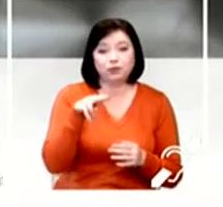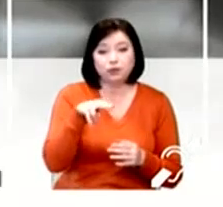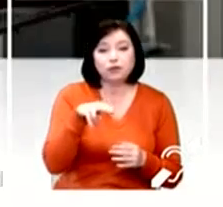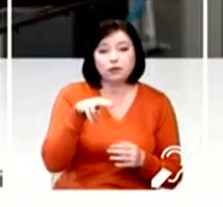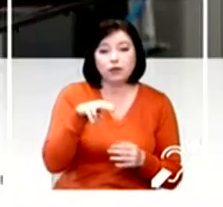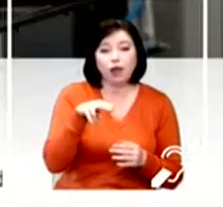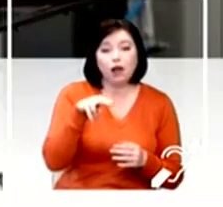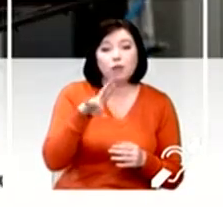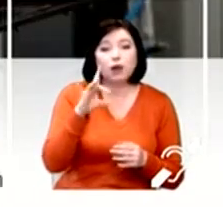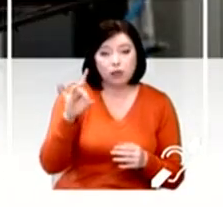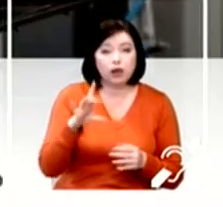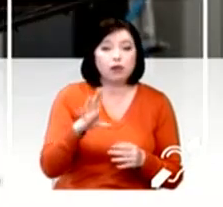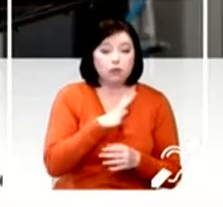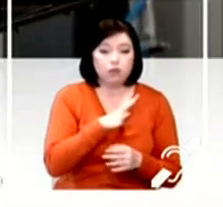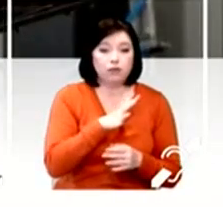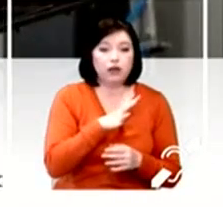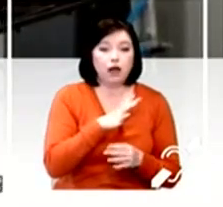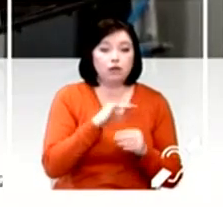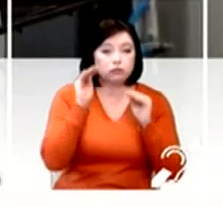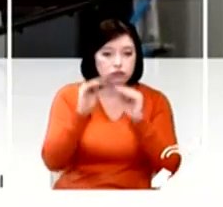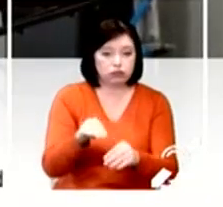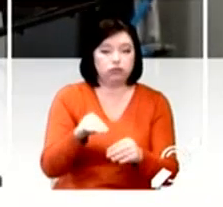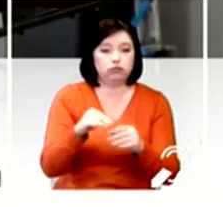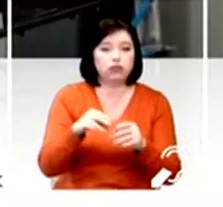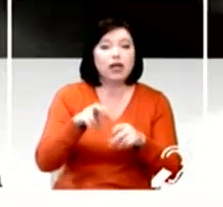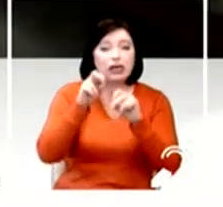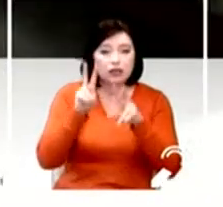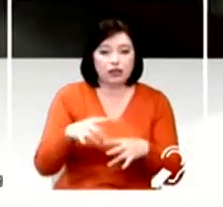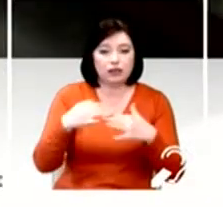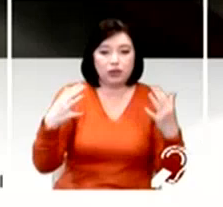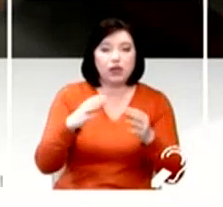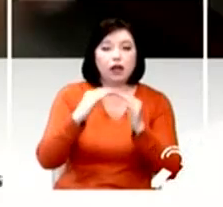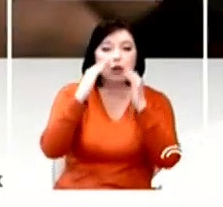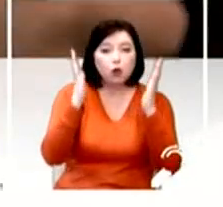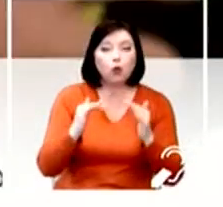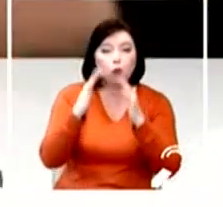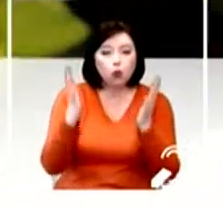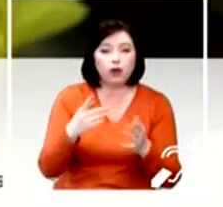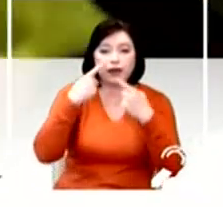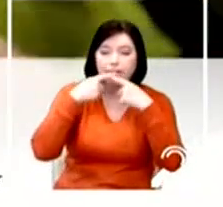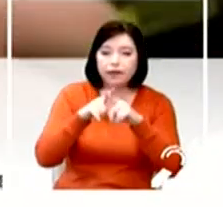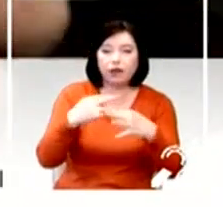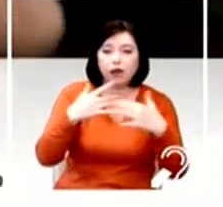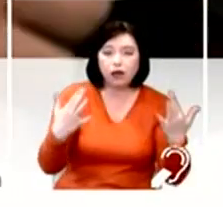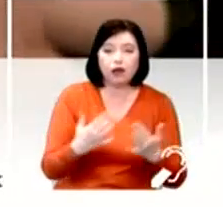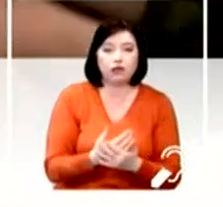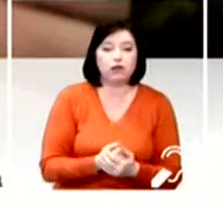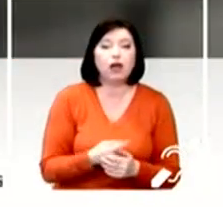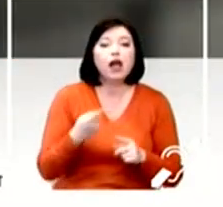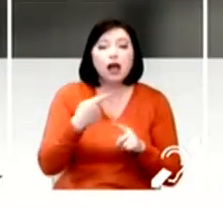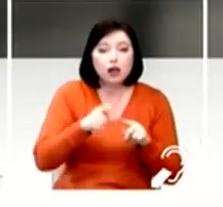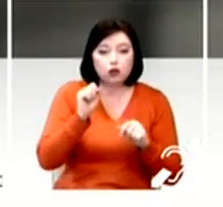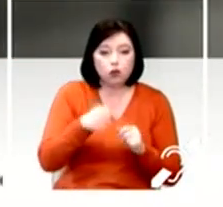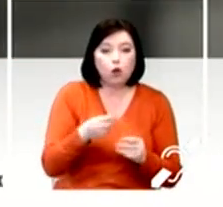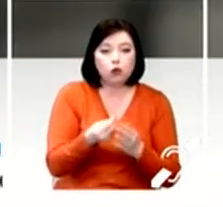a fost dotată o stupină modernă, cu stup modern, cu echipament și utilaj de